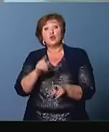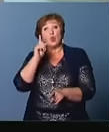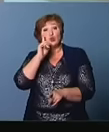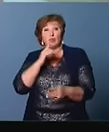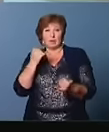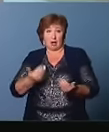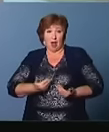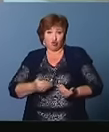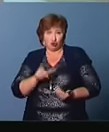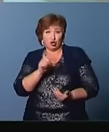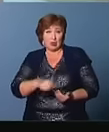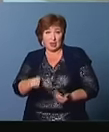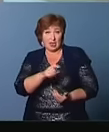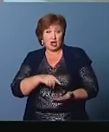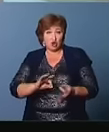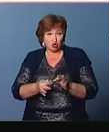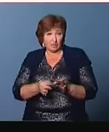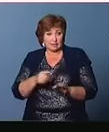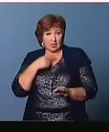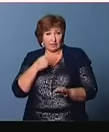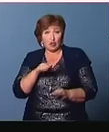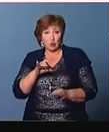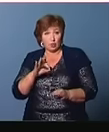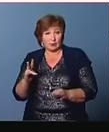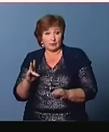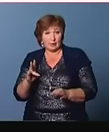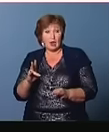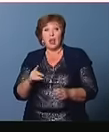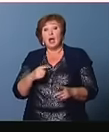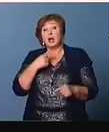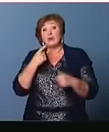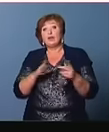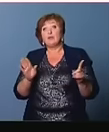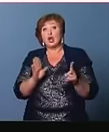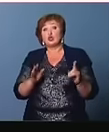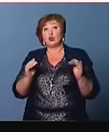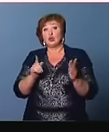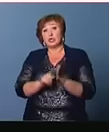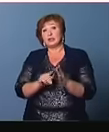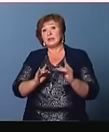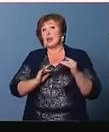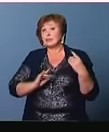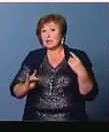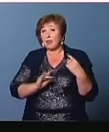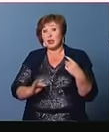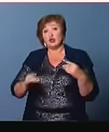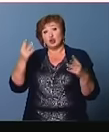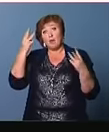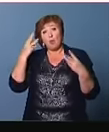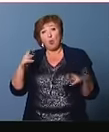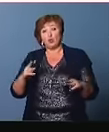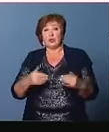Ижевска, отмечает глава города Юрий Тюрин. Это аллеи, дорожки, скамеечки, места для отдыха, места для